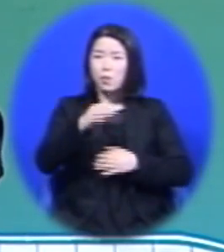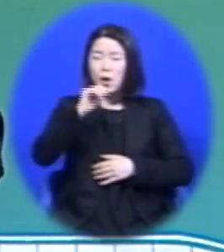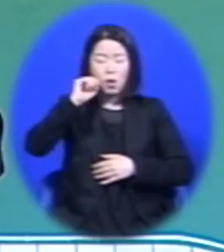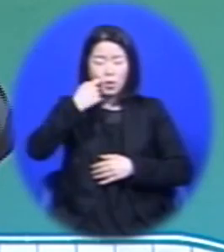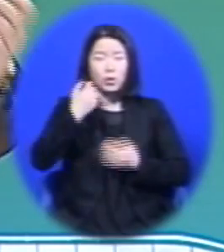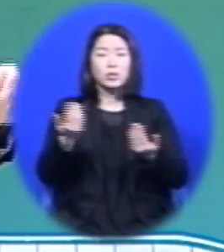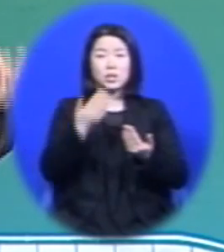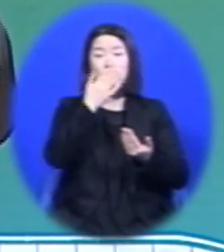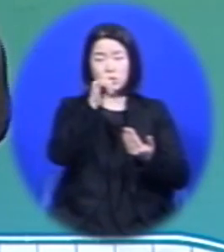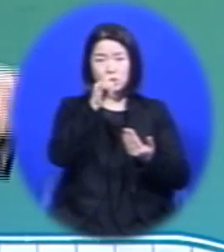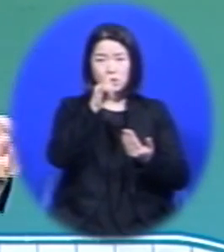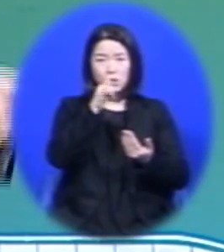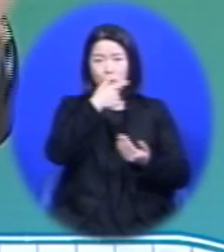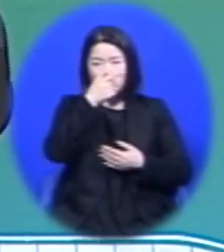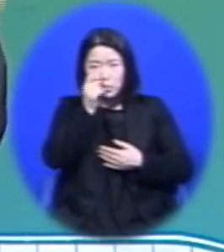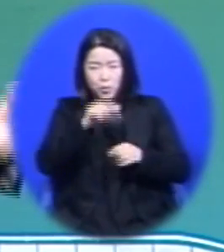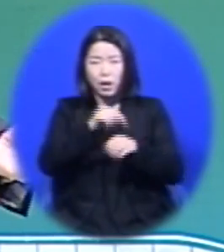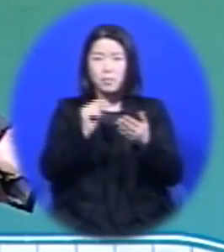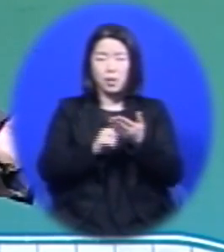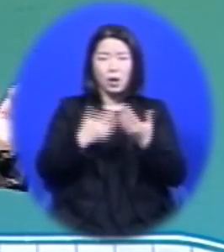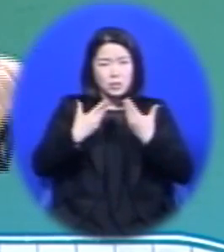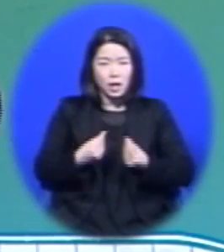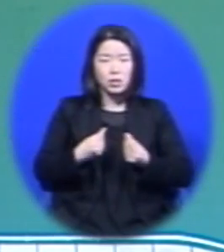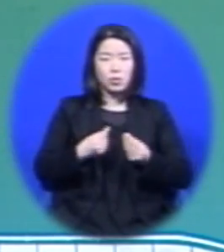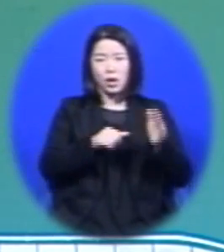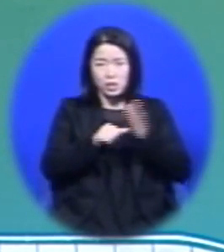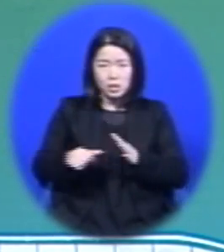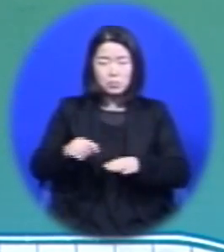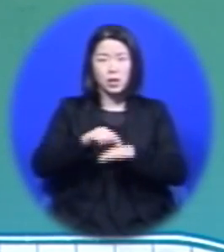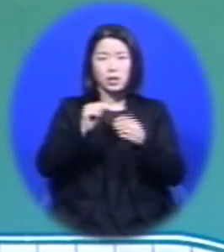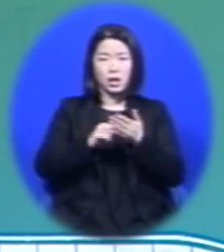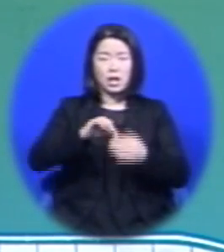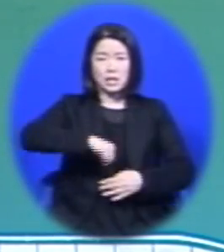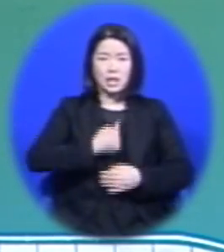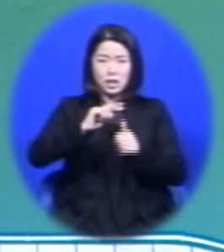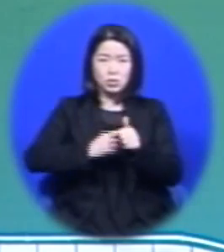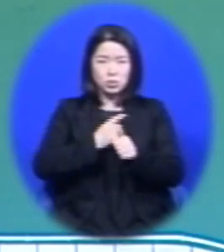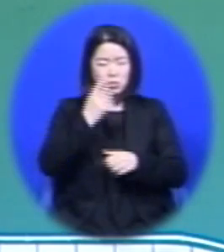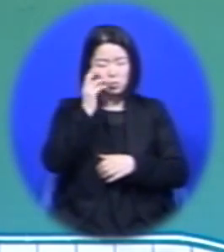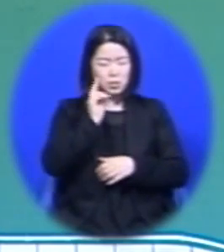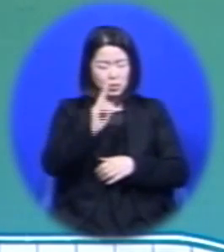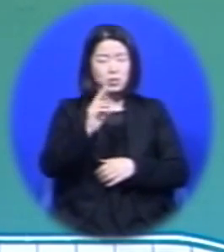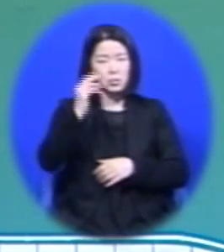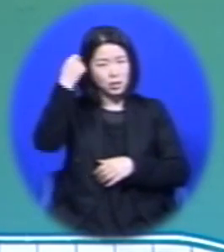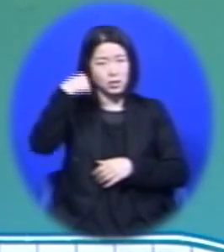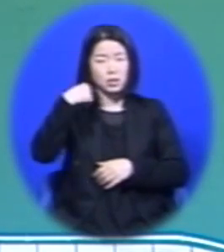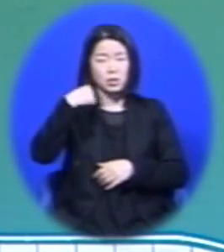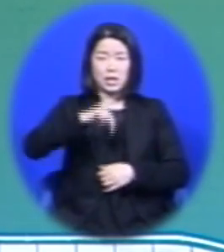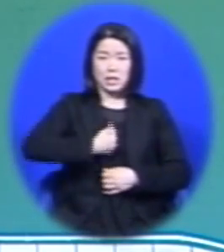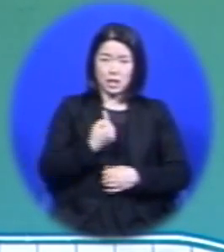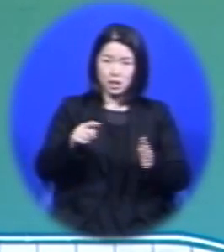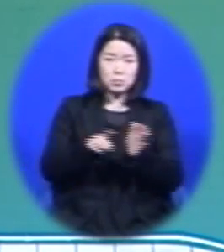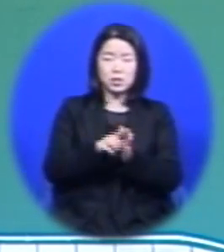같습니다. 열등감, 좌절감, 실패감, 자기 스스로에 대한 혐오, 자기가 자기를 믿지